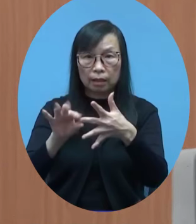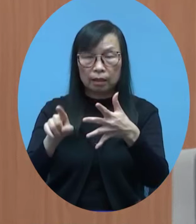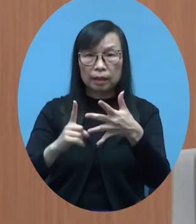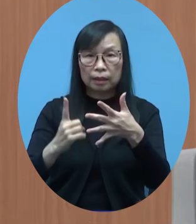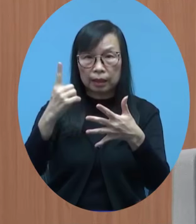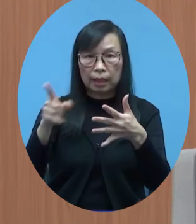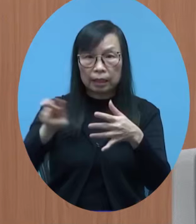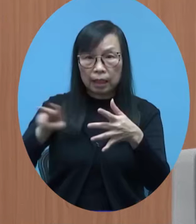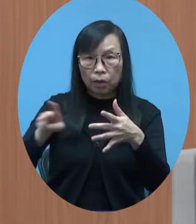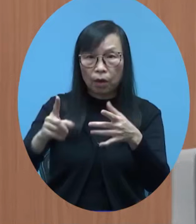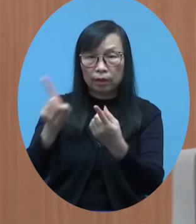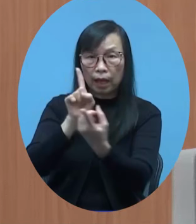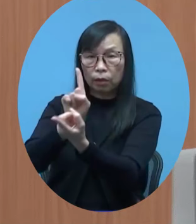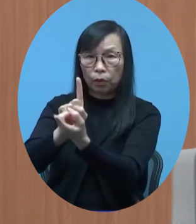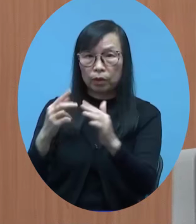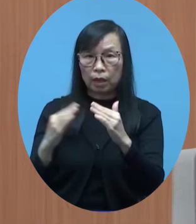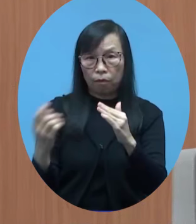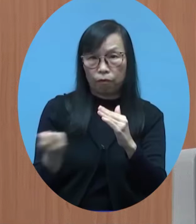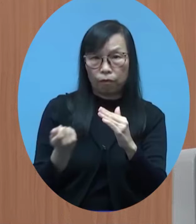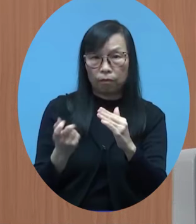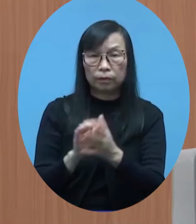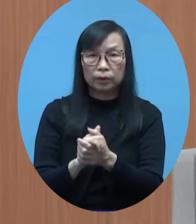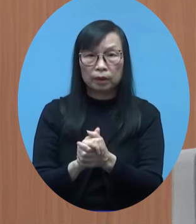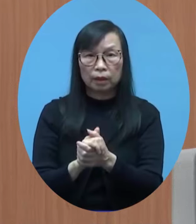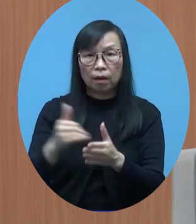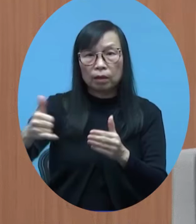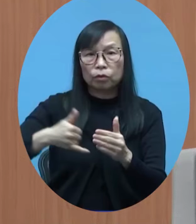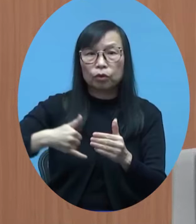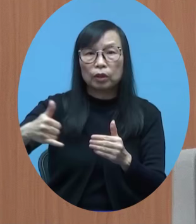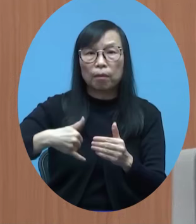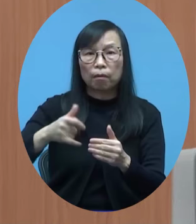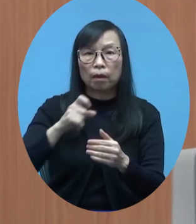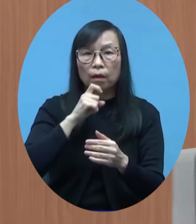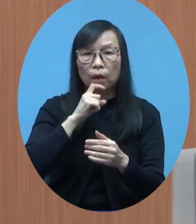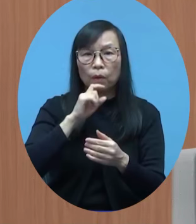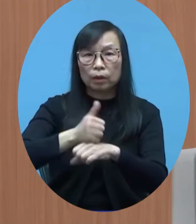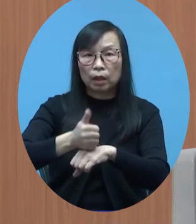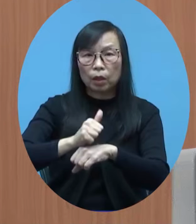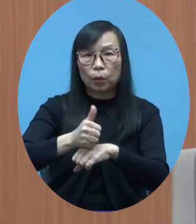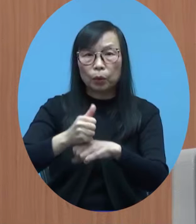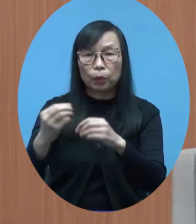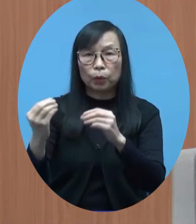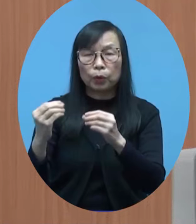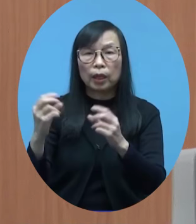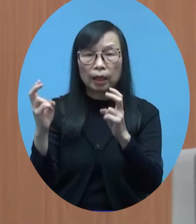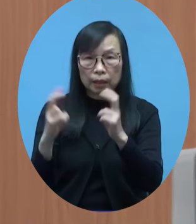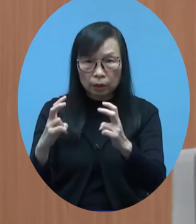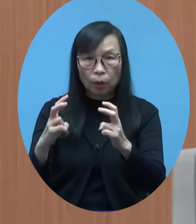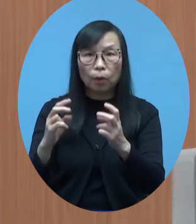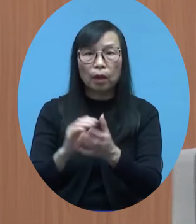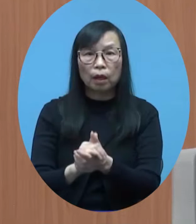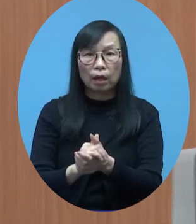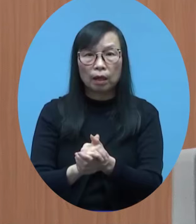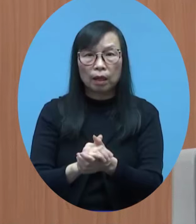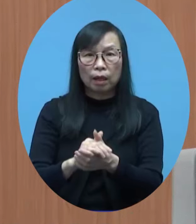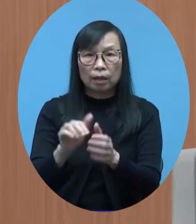同即係鄰居嚟嘅。咁有可能咧就係、是、出入嗰時候有機會係即係見面啊，或者係即係大家